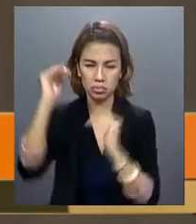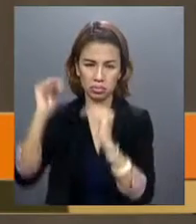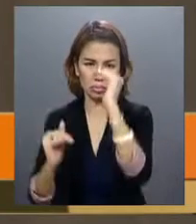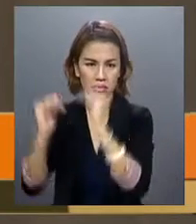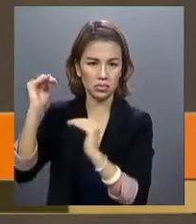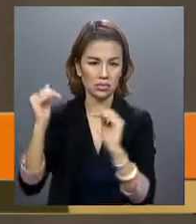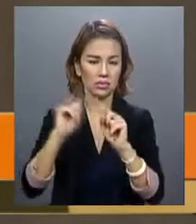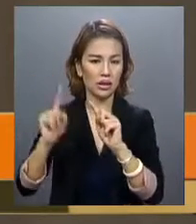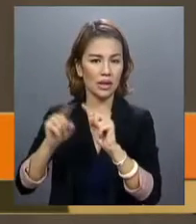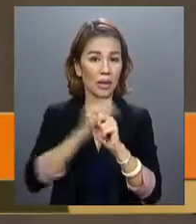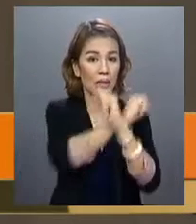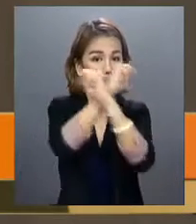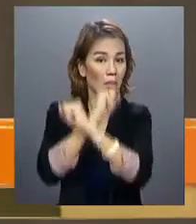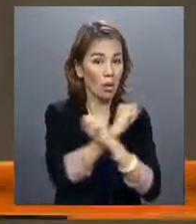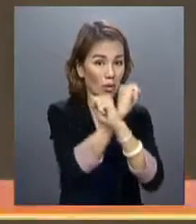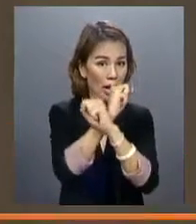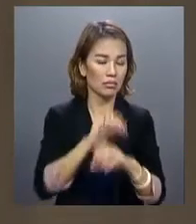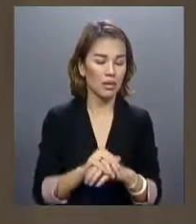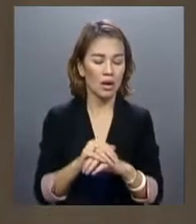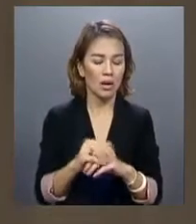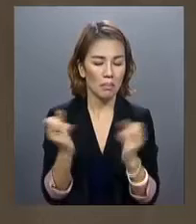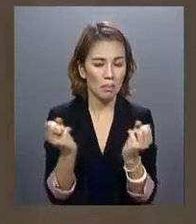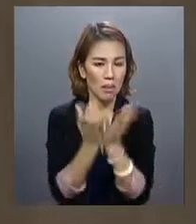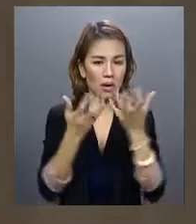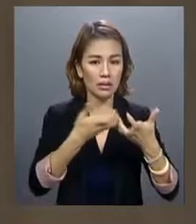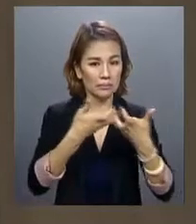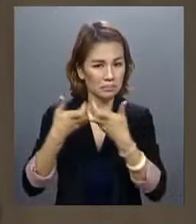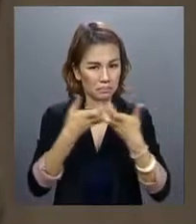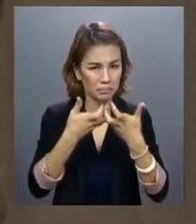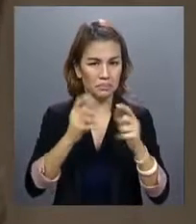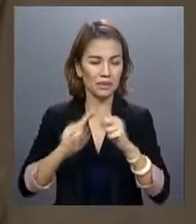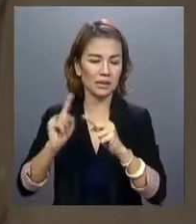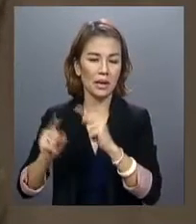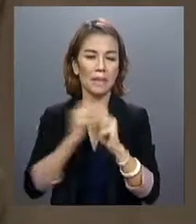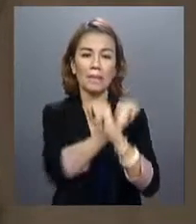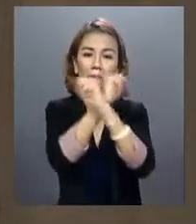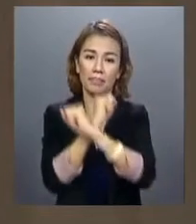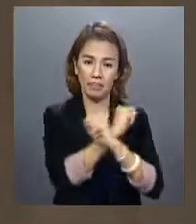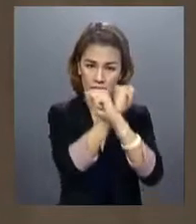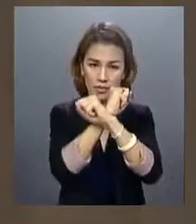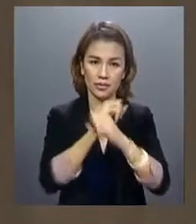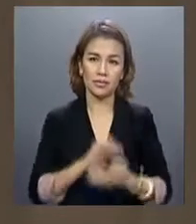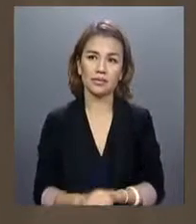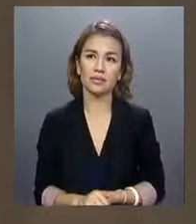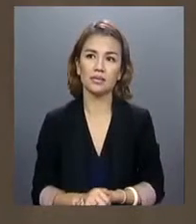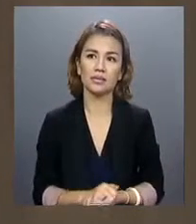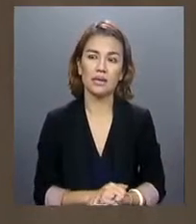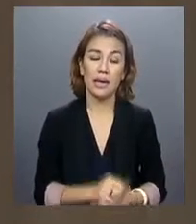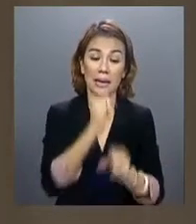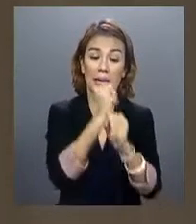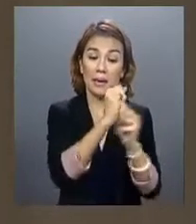เพื่อป้องกันไม่ให้ความเกิดความแตกแยกหรือความขัดแย้งที่เกิดขึ้นเพราะความเมื่อการดำเนิน